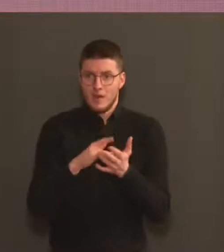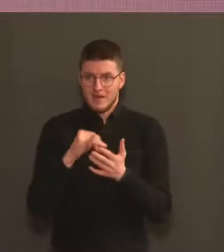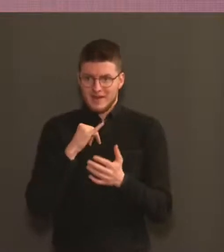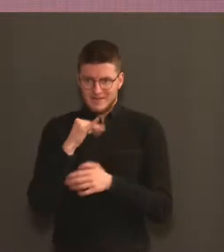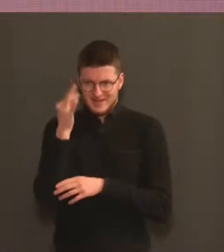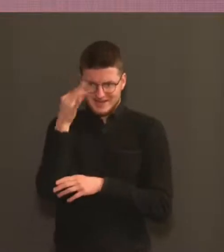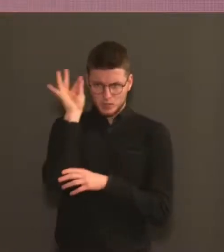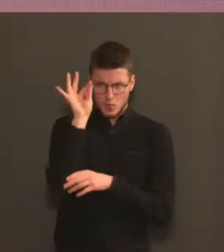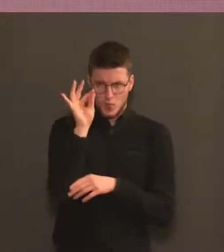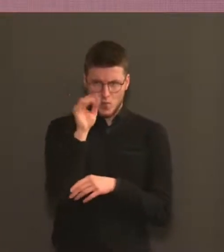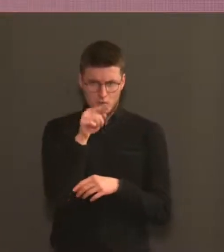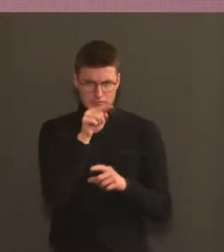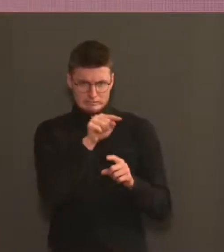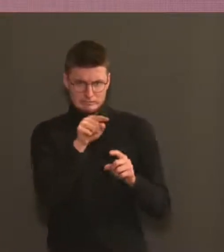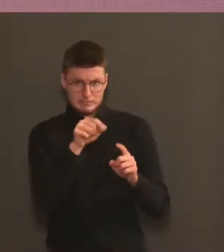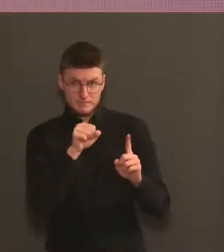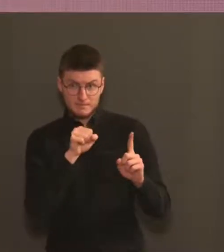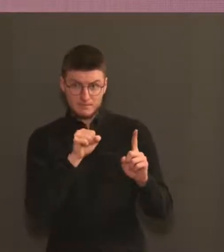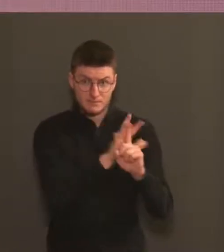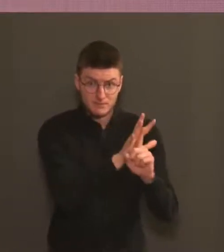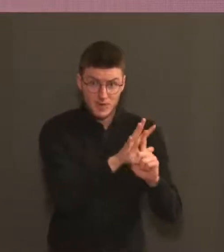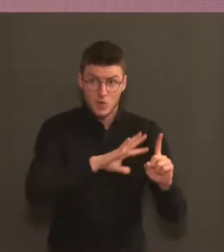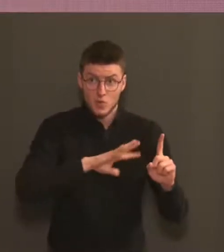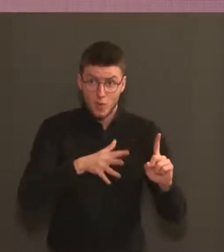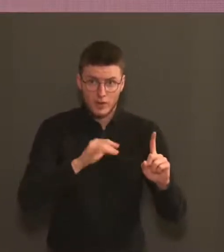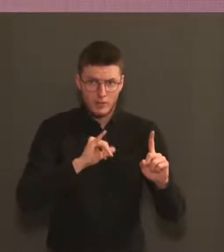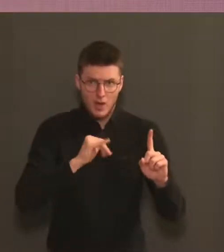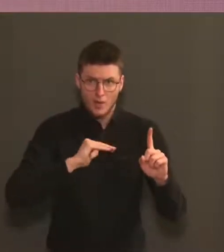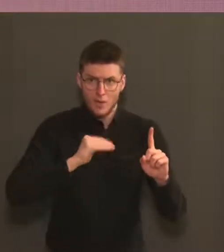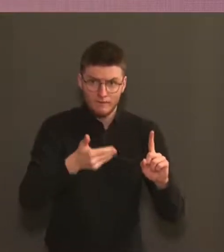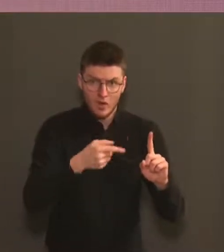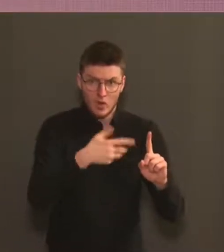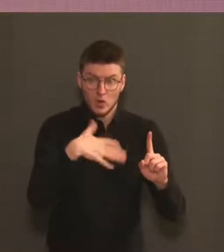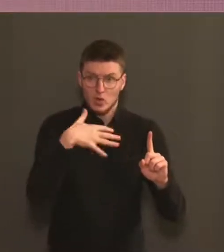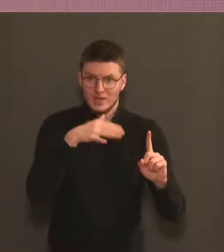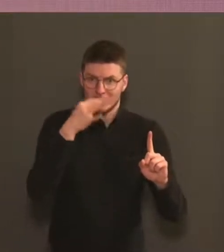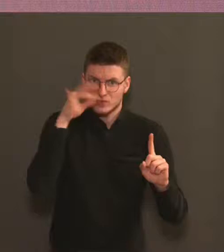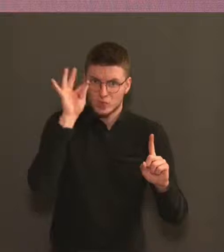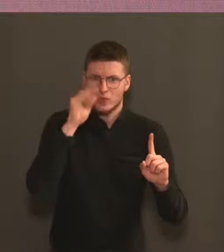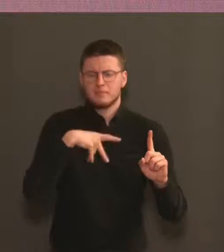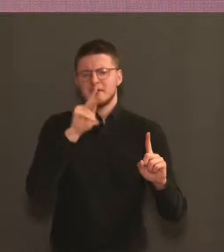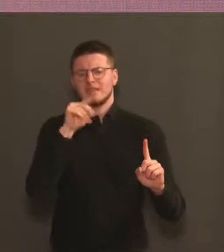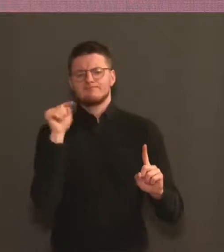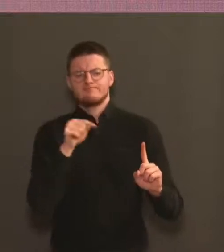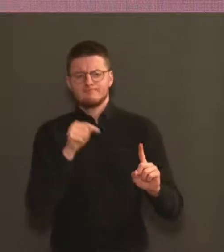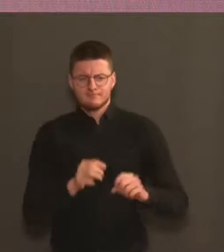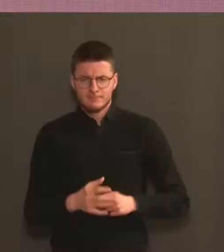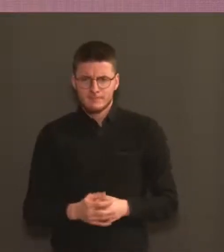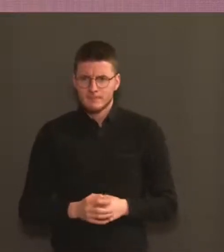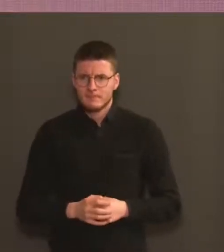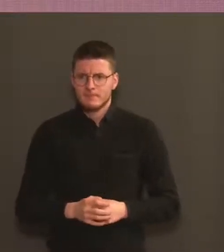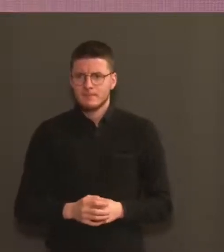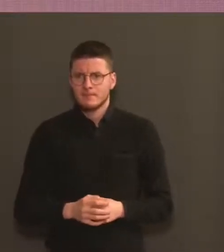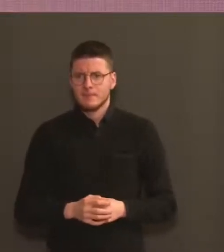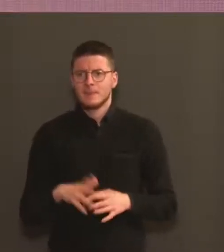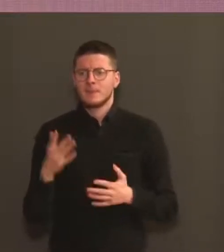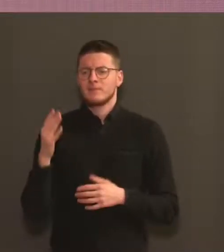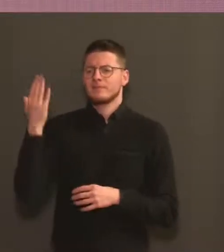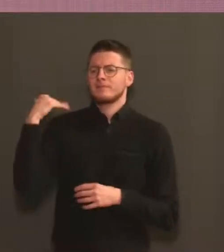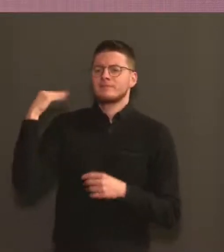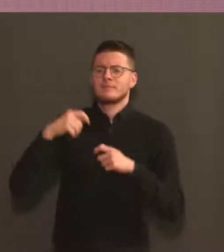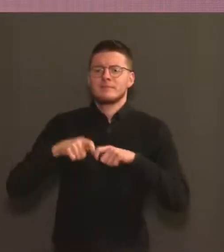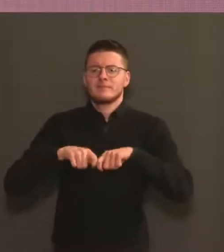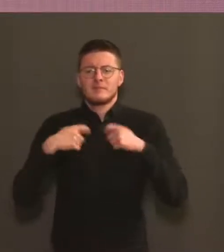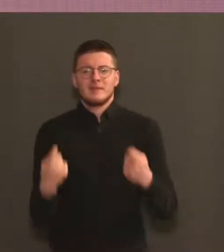bij besmetting met COVID-19. Iets dat sinds het begin van de pandemie zeer